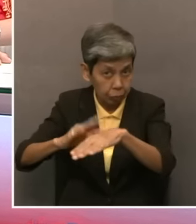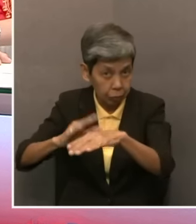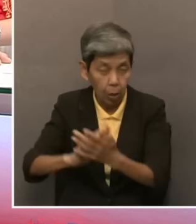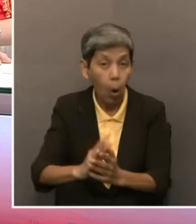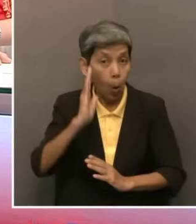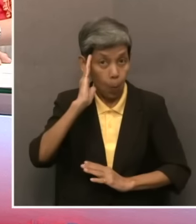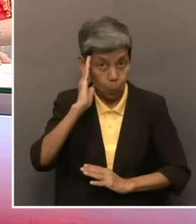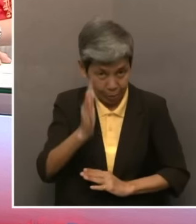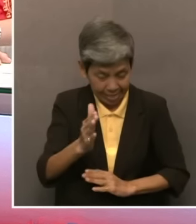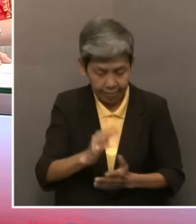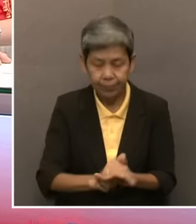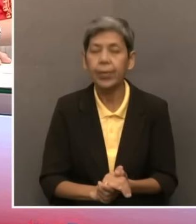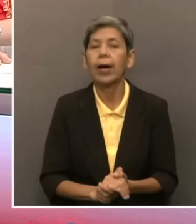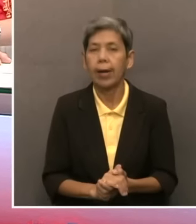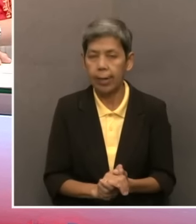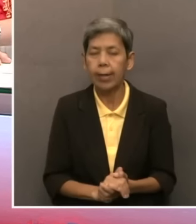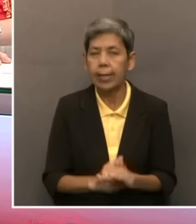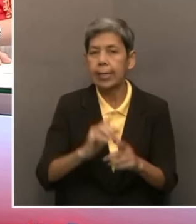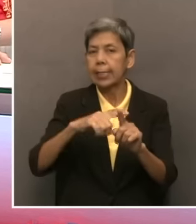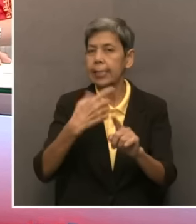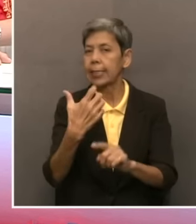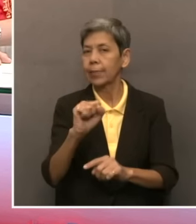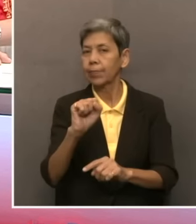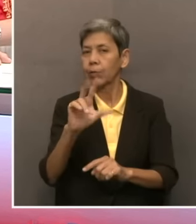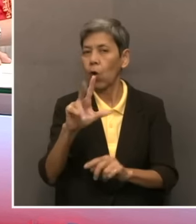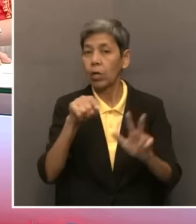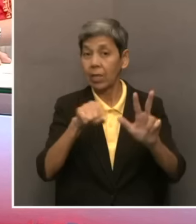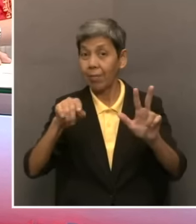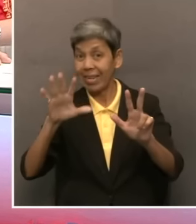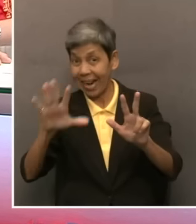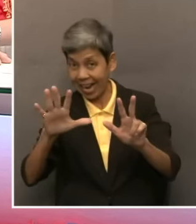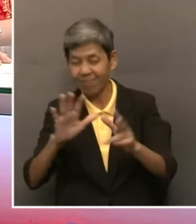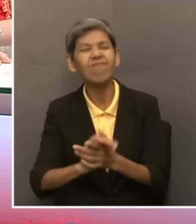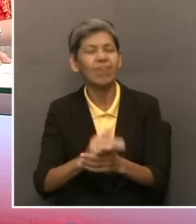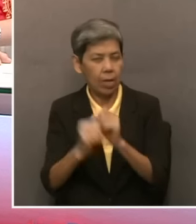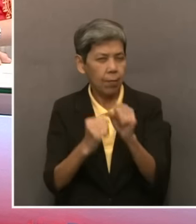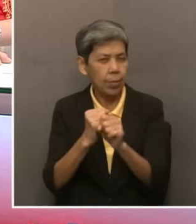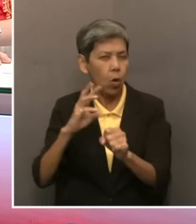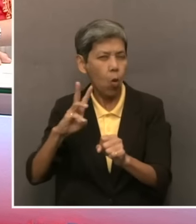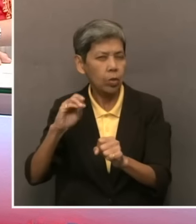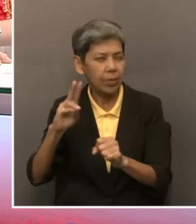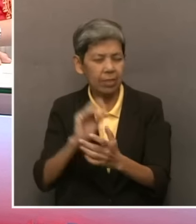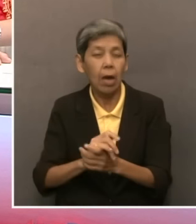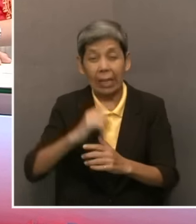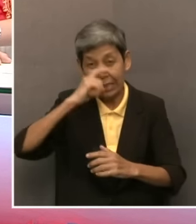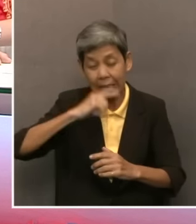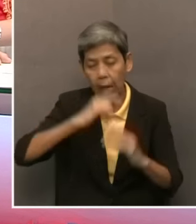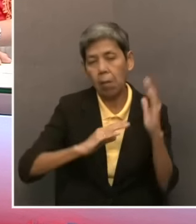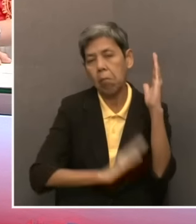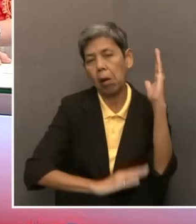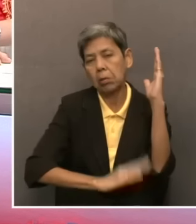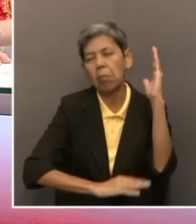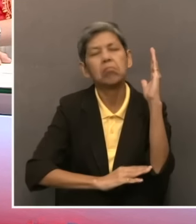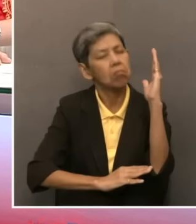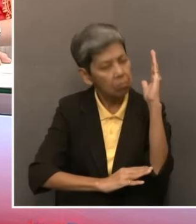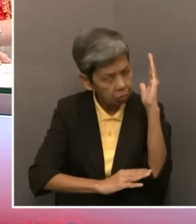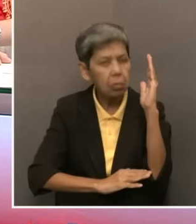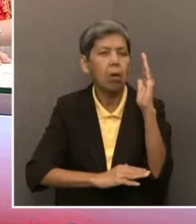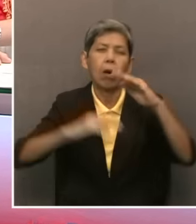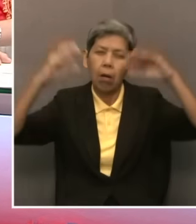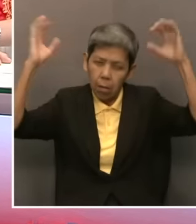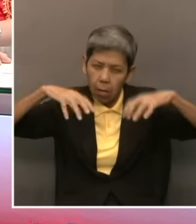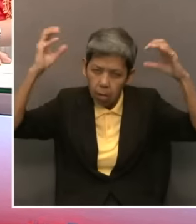งนี้3-5ธันวาคม2567ประเทศไทยนะครับก็คือภาคใต้ตอนล่างเนี่ยอาจจะเผชิญกับฝน